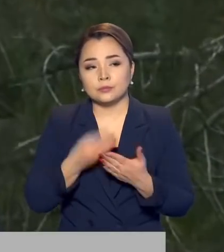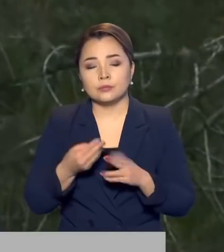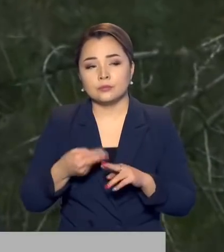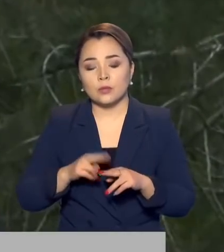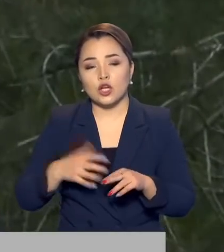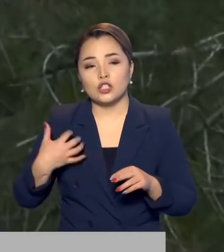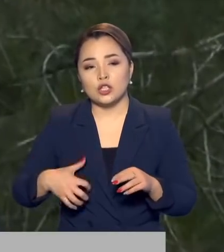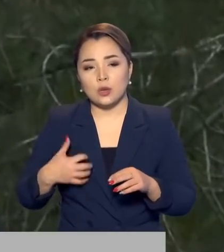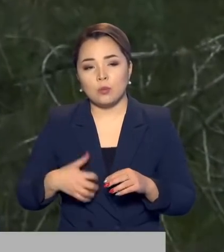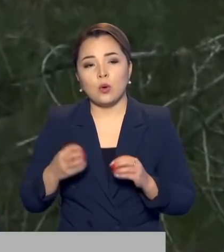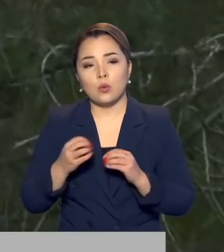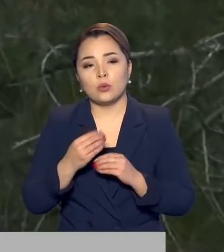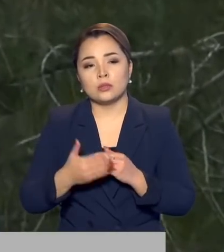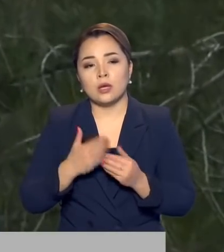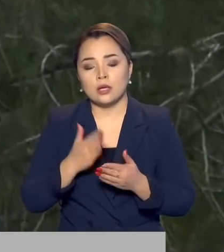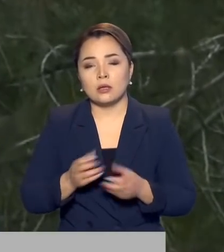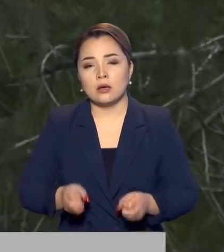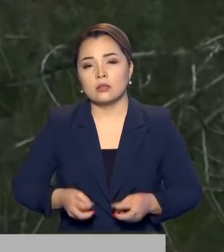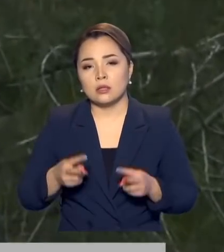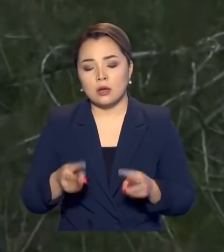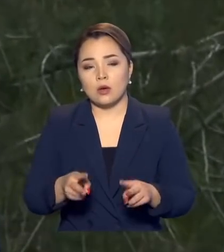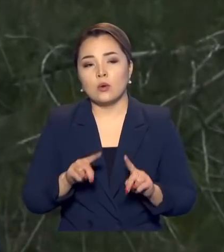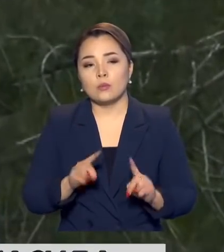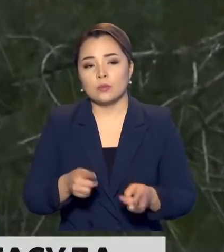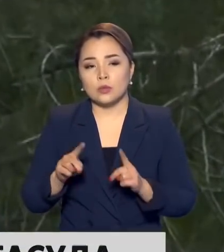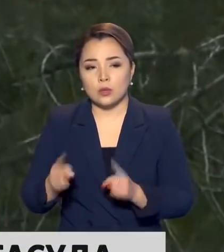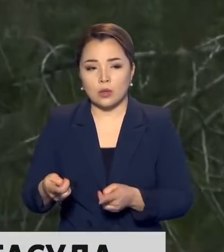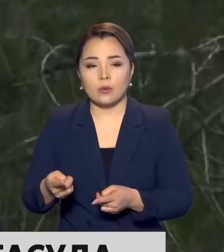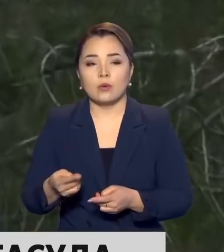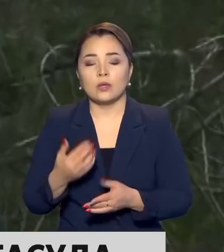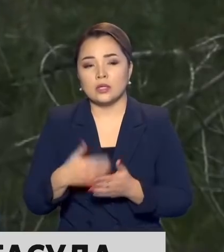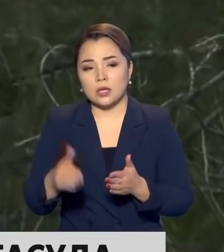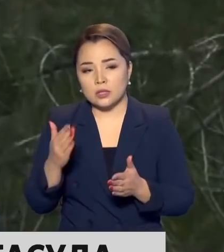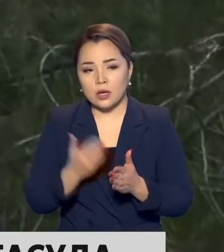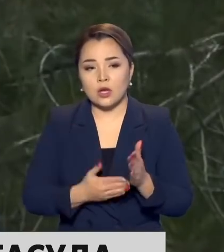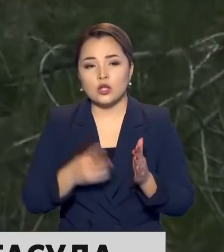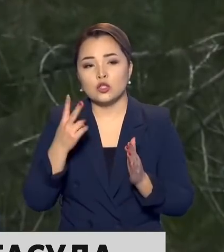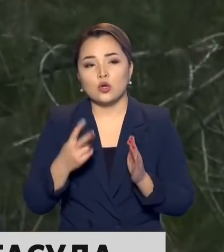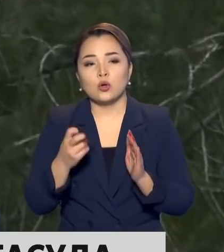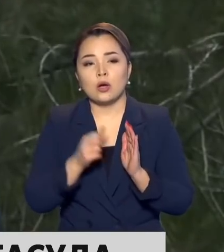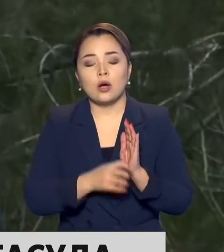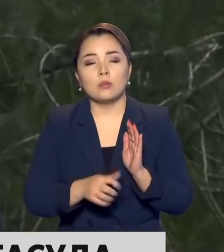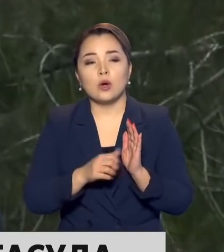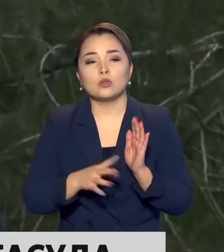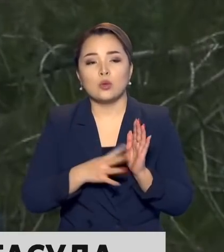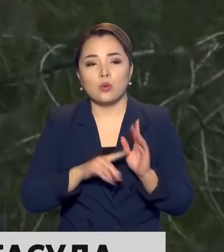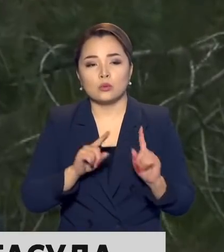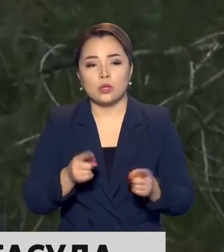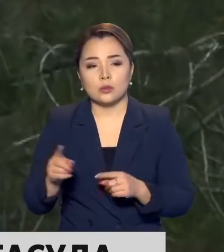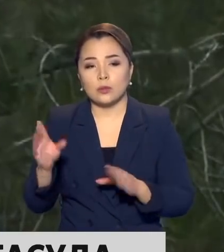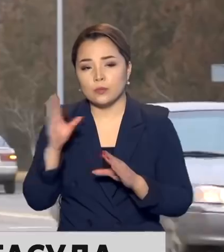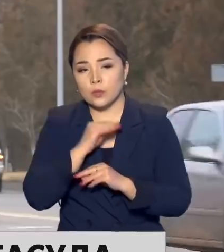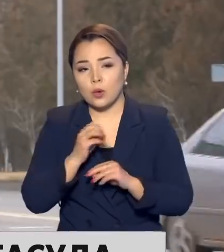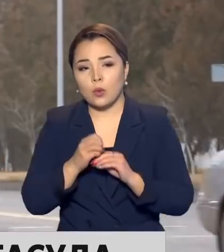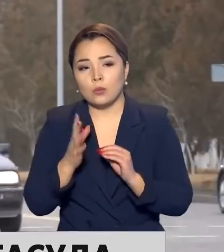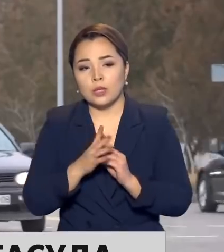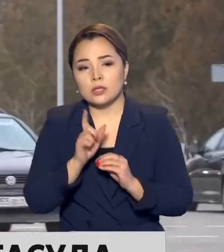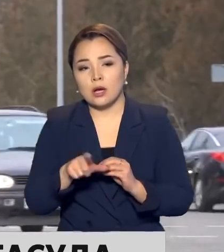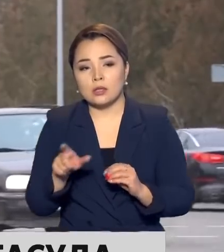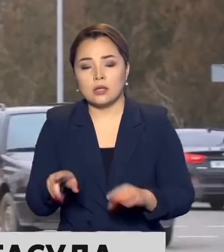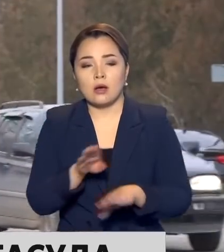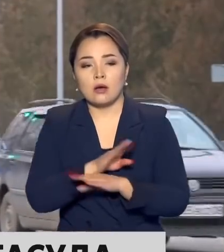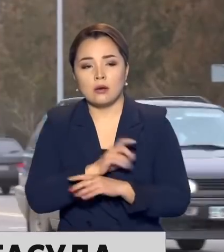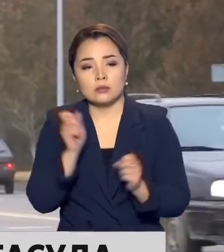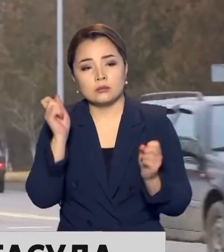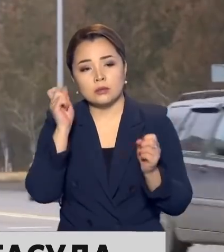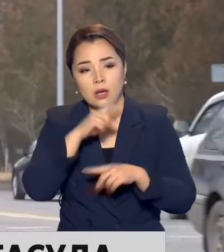10 шақты қылмыскердің көз жойылып, ұсталған бүлікшілердің саны 269-ға жетті. Ал қақтығыс кезінде 15 адам қаза тапқаны